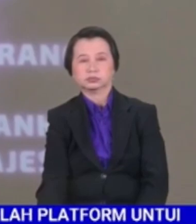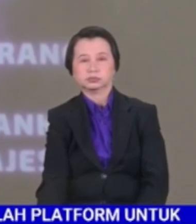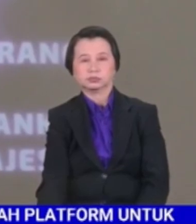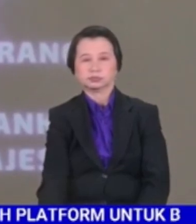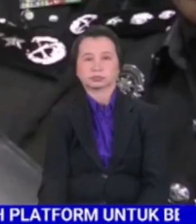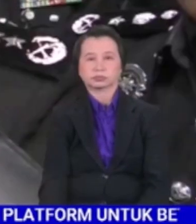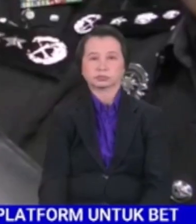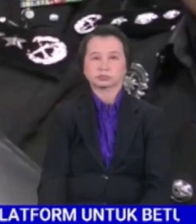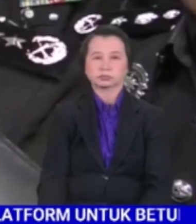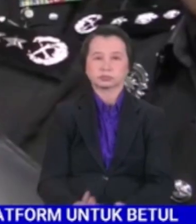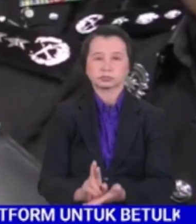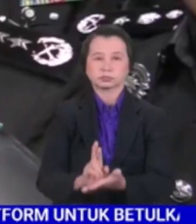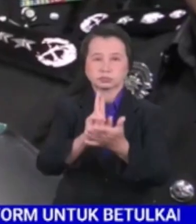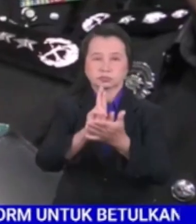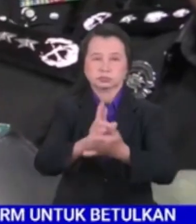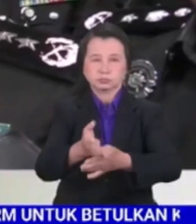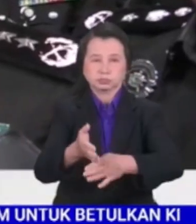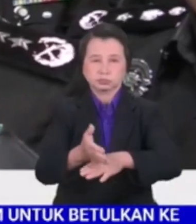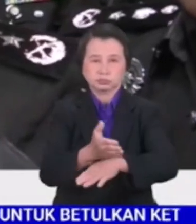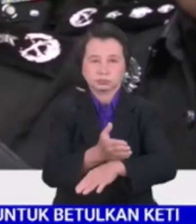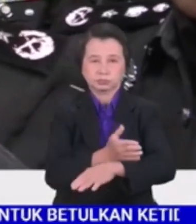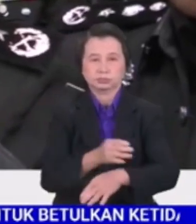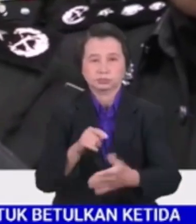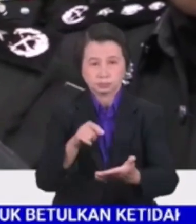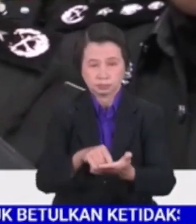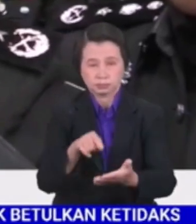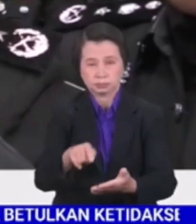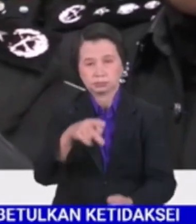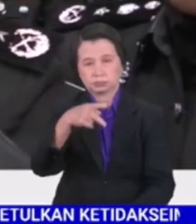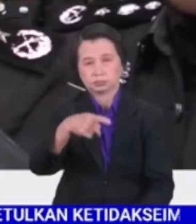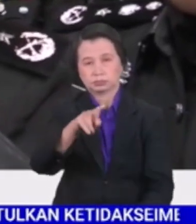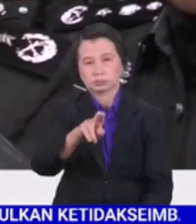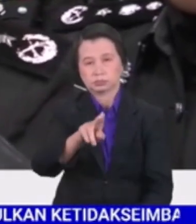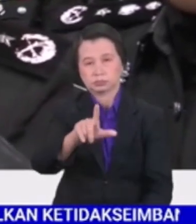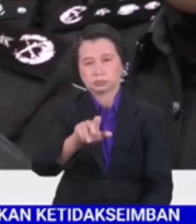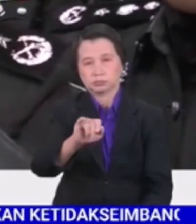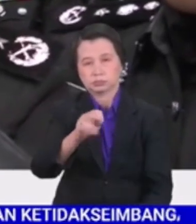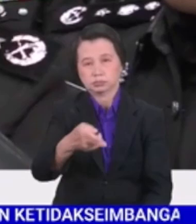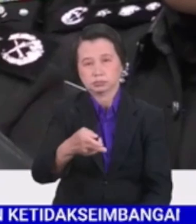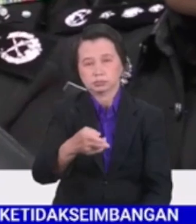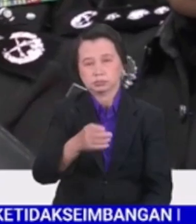pemulihan ini kita tidak hanya mengandalkan